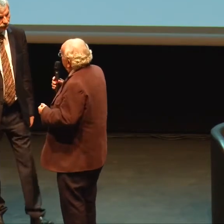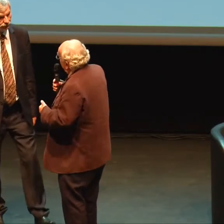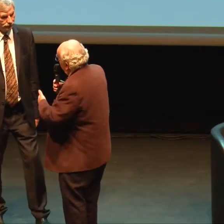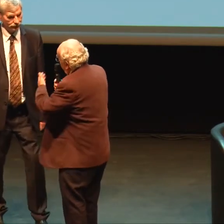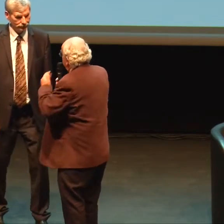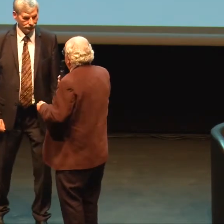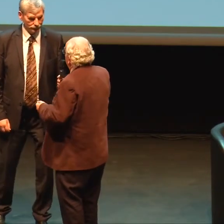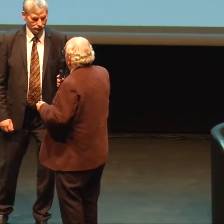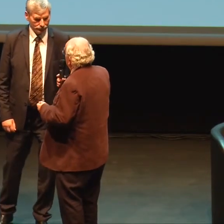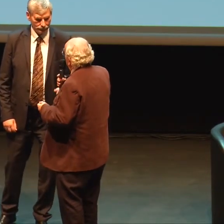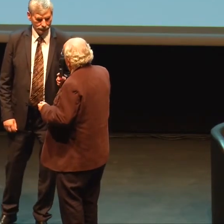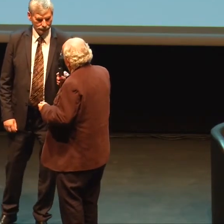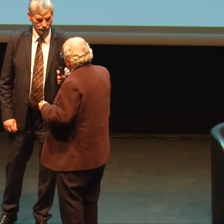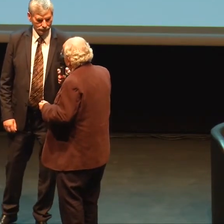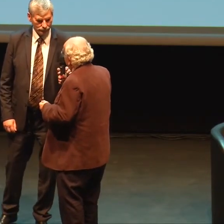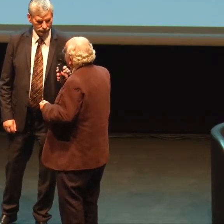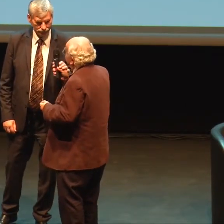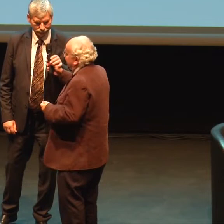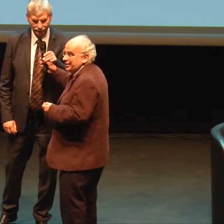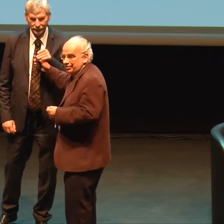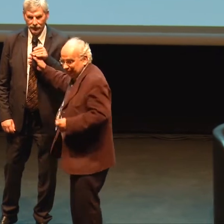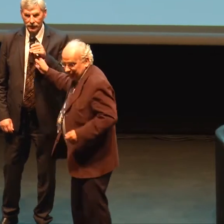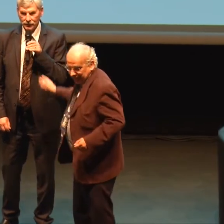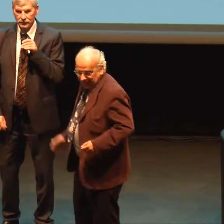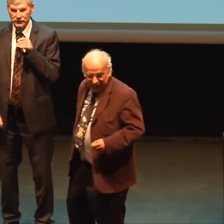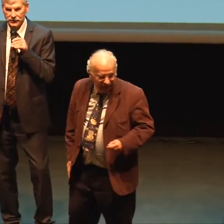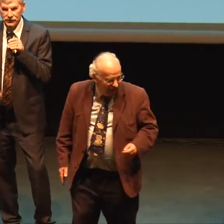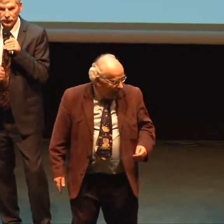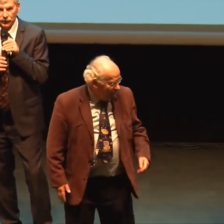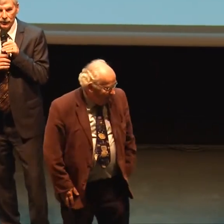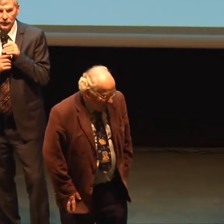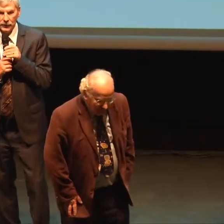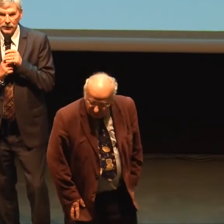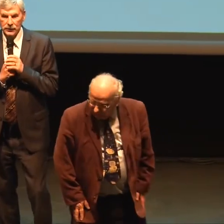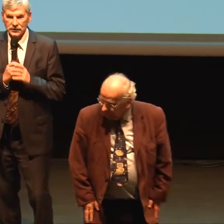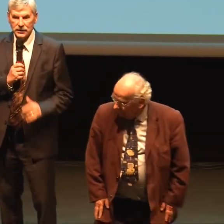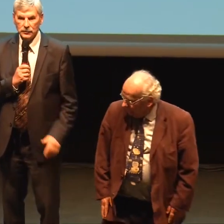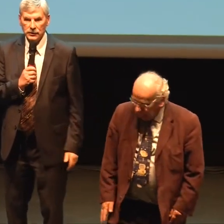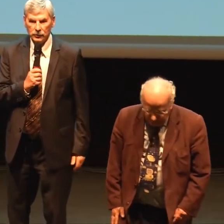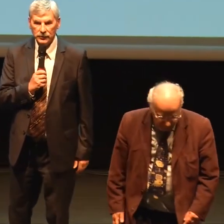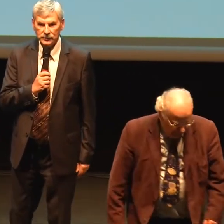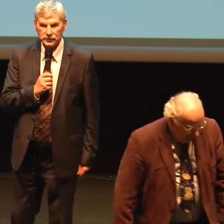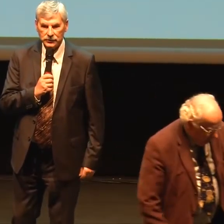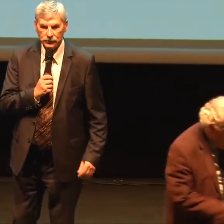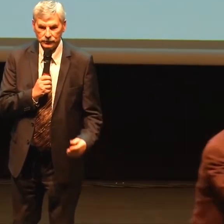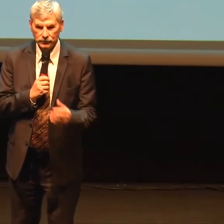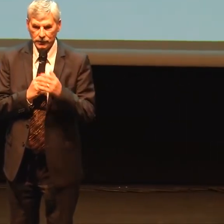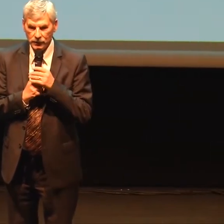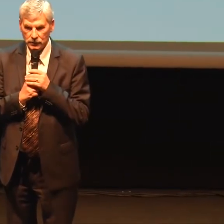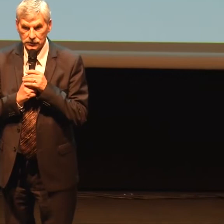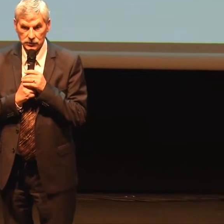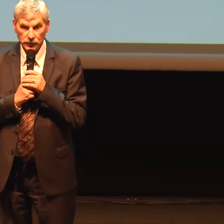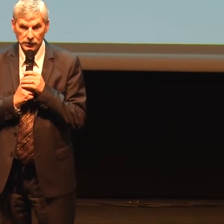nous dire quelques mots sur l'opération merci jean paul 5 millions mesdames et messieurs